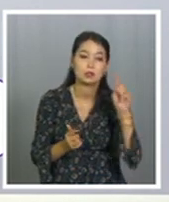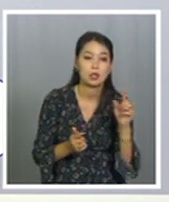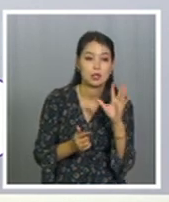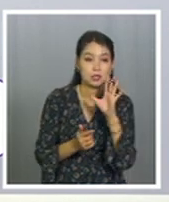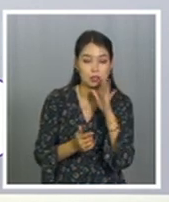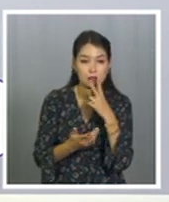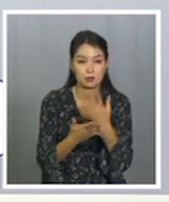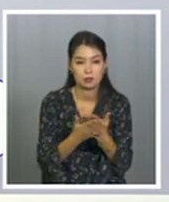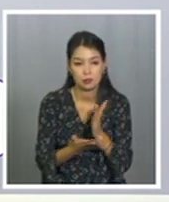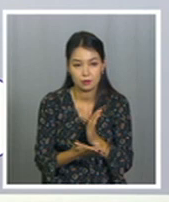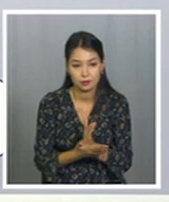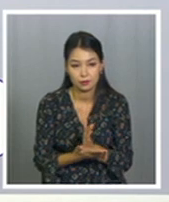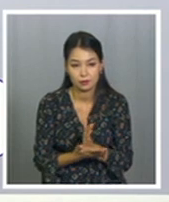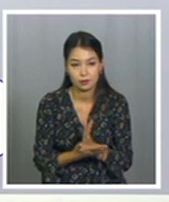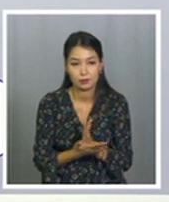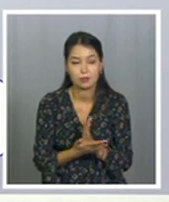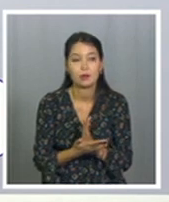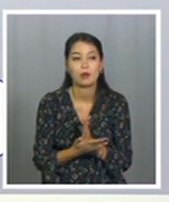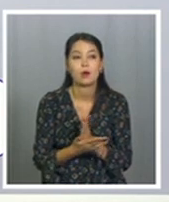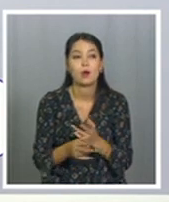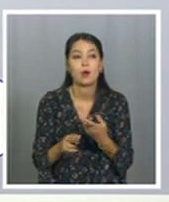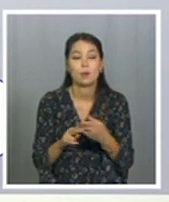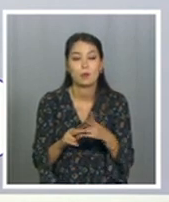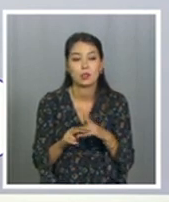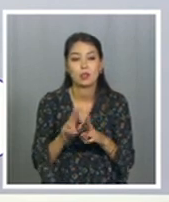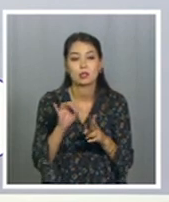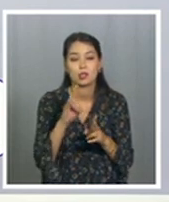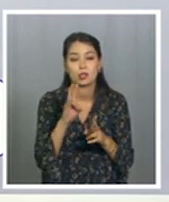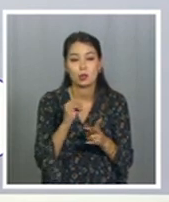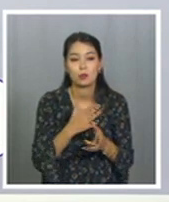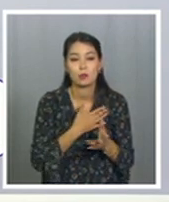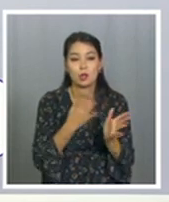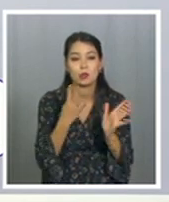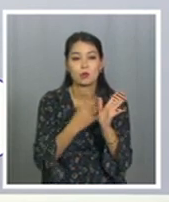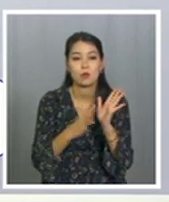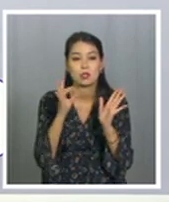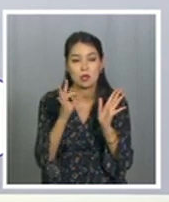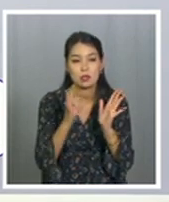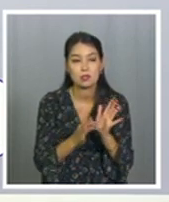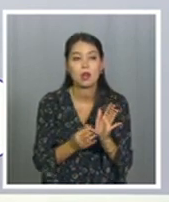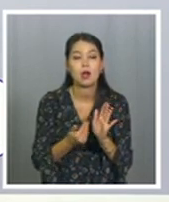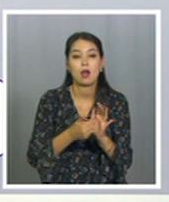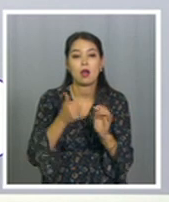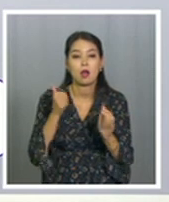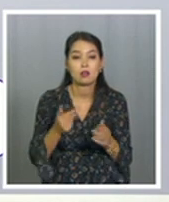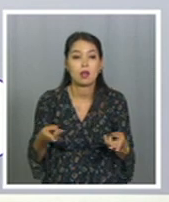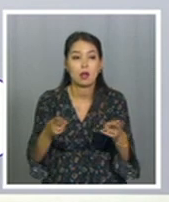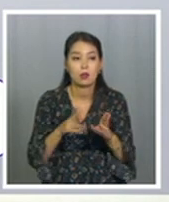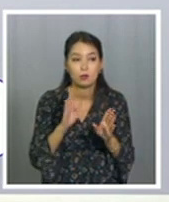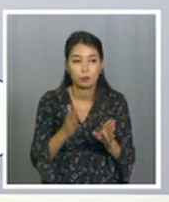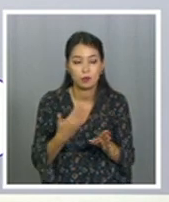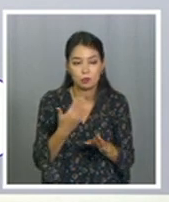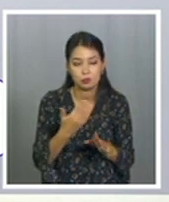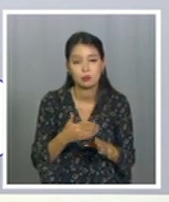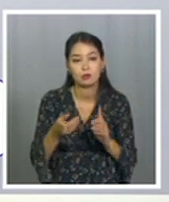сипаттайсыздар. Яғни кернеуіміз бізде 90 градусқа артқа қалатын болса, онда кернеу төмен қарай